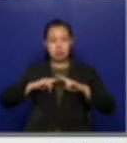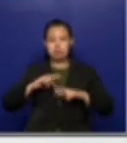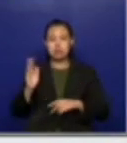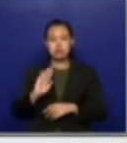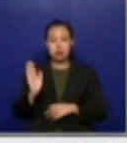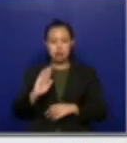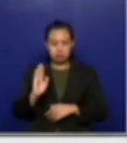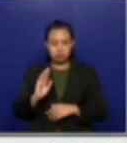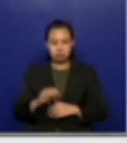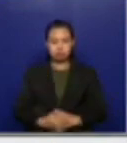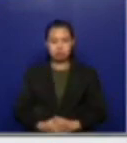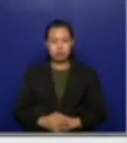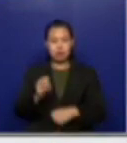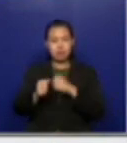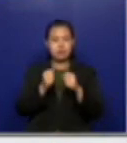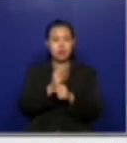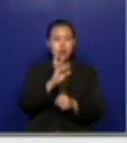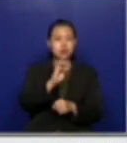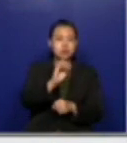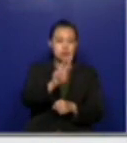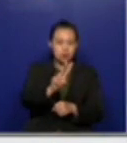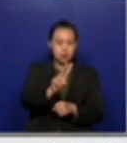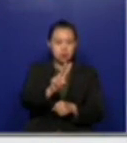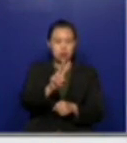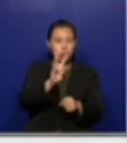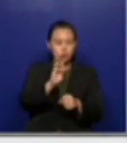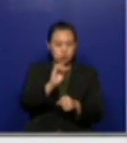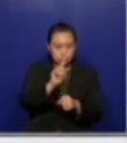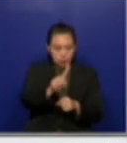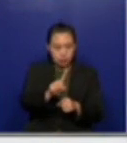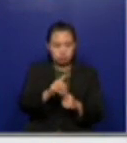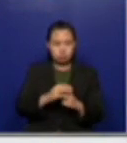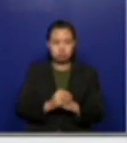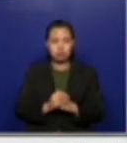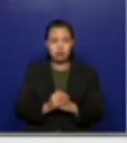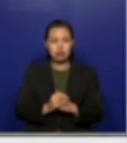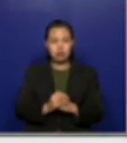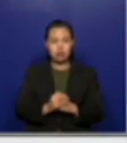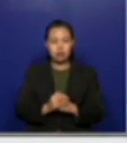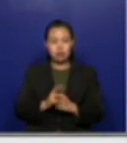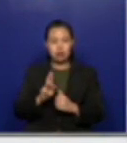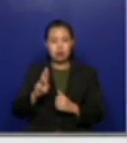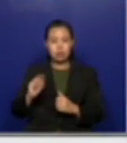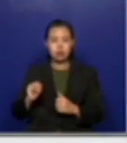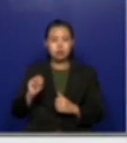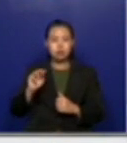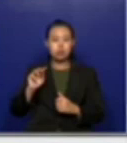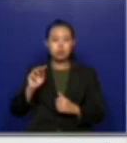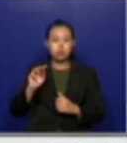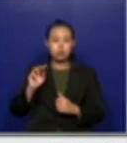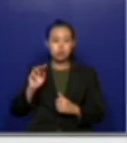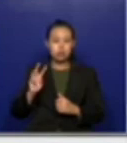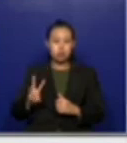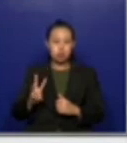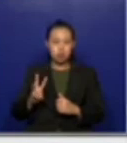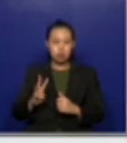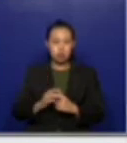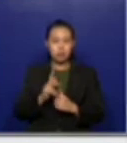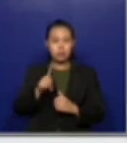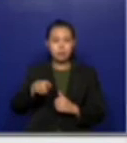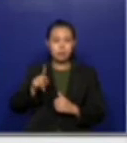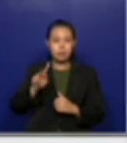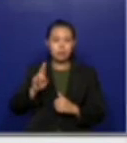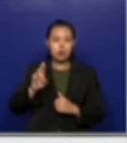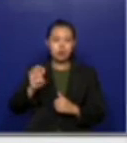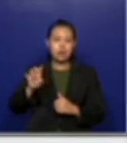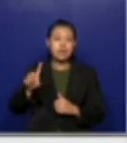ครับปี61ครับรัฐมนตรีคลังของท่านไงหม่อมราชวงศ์ปีดียาธรเทวกุลขออภัยที่เอ่ยนามครับแต่ไม่เสียหายปรากฏตามสาธารณะท่านก็